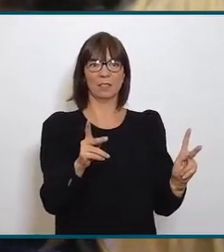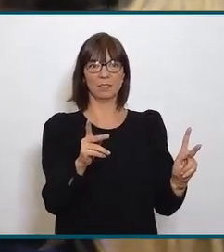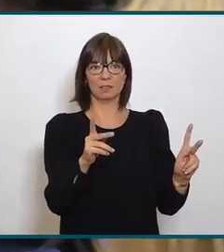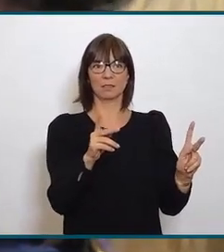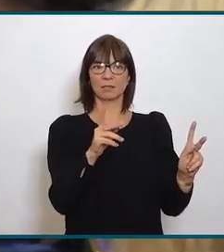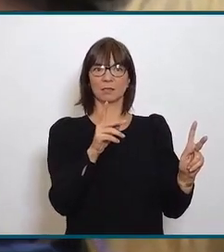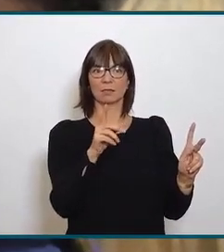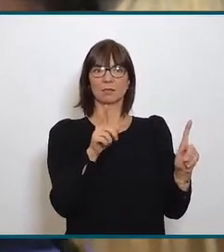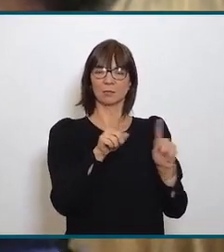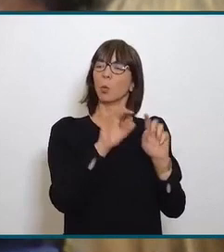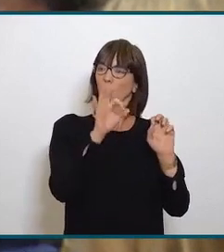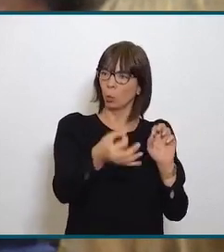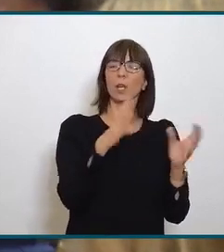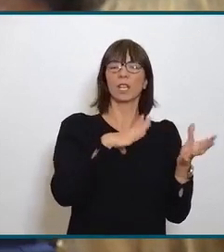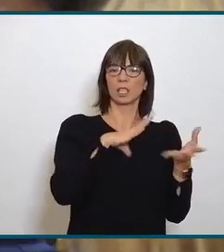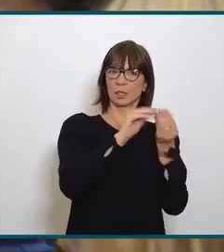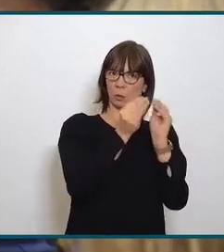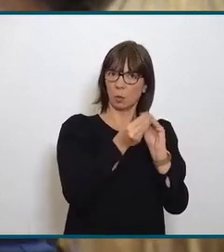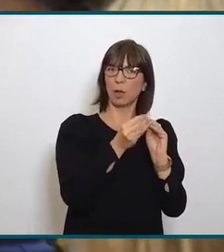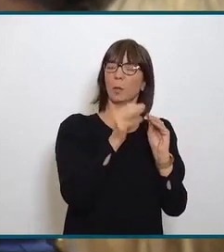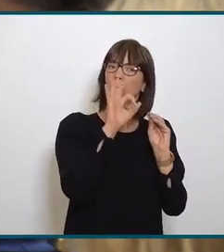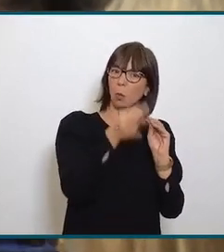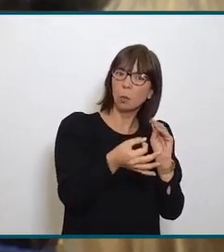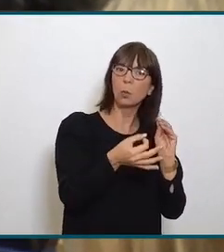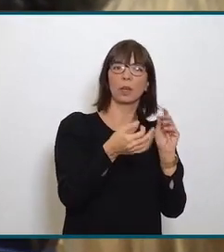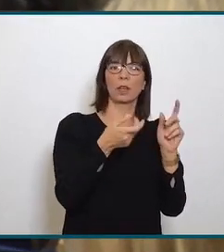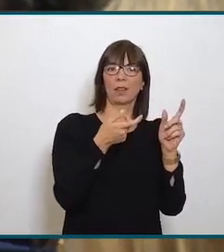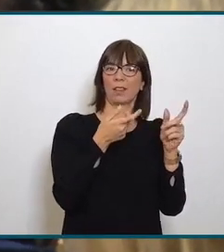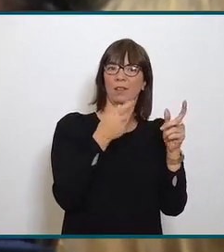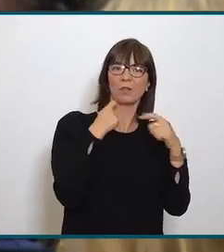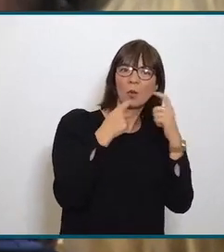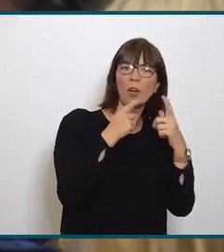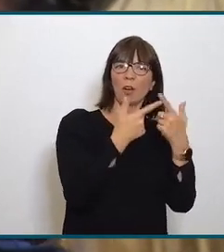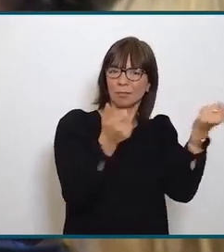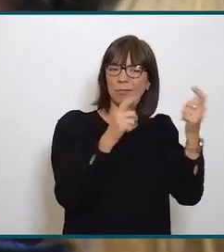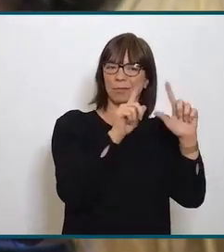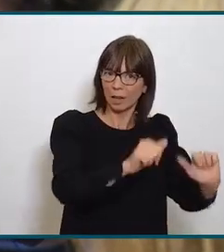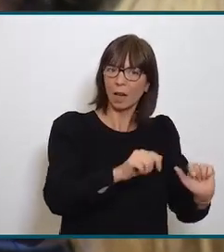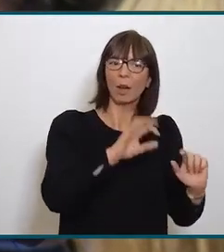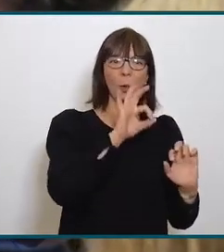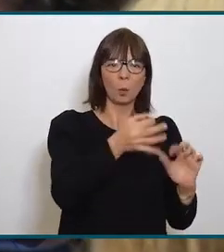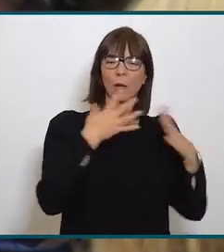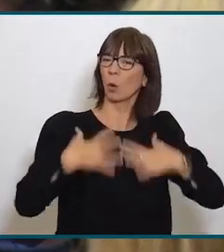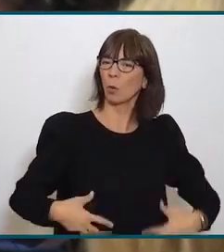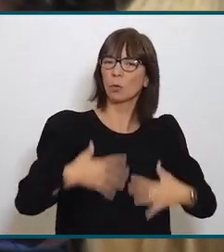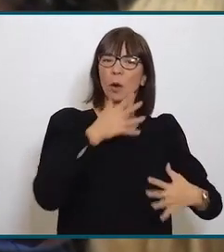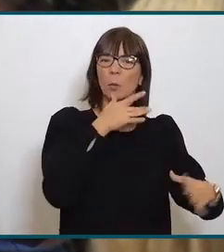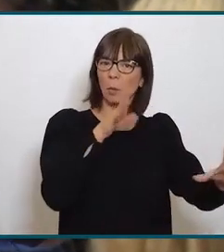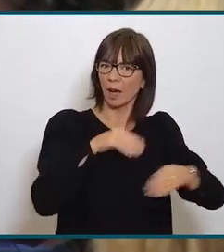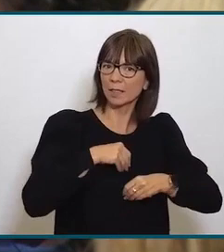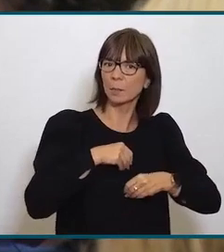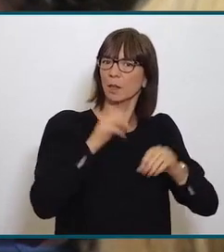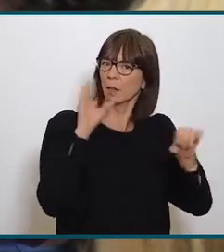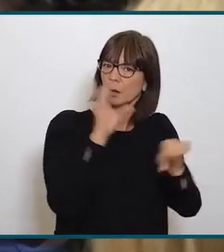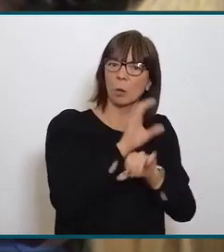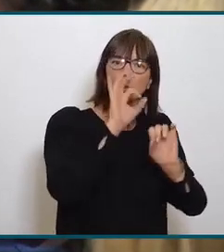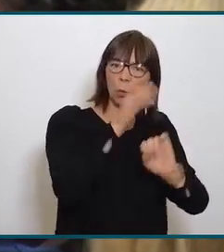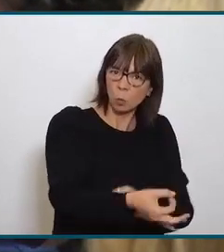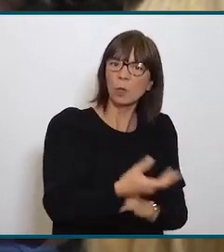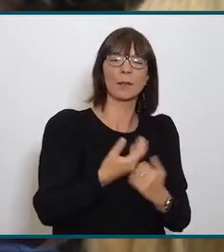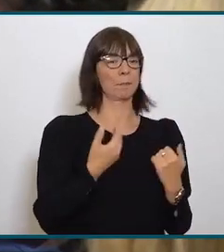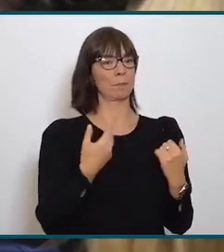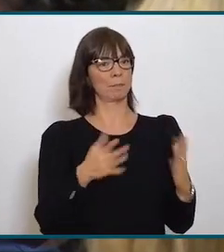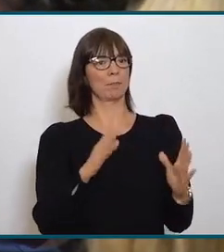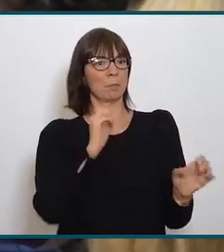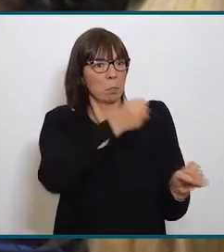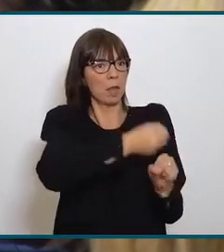problèmes, oui, il y a des méfaits, oui, il y a des comportements inadmissibles et répréhensibles. Alors,